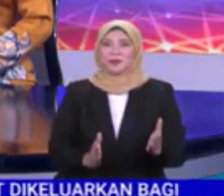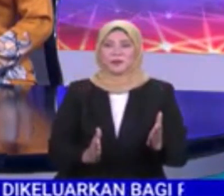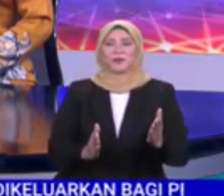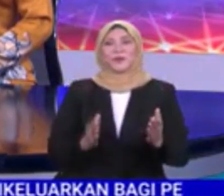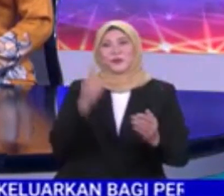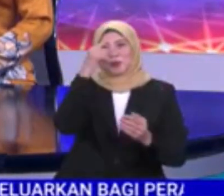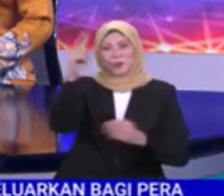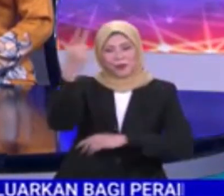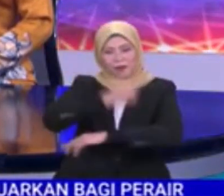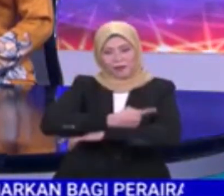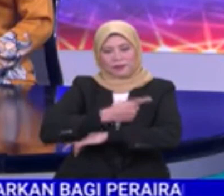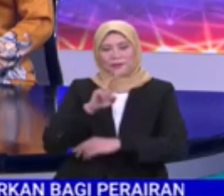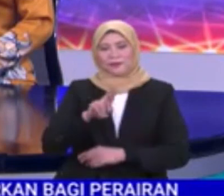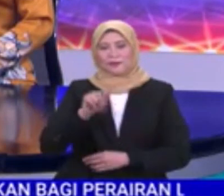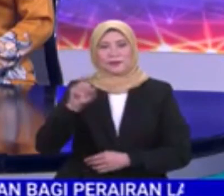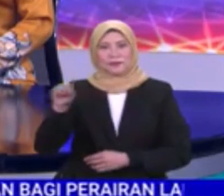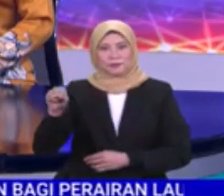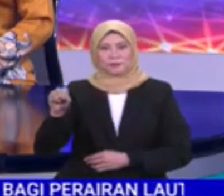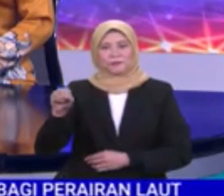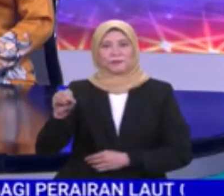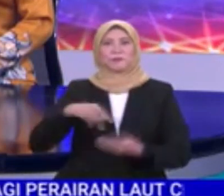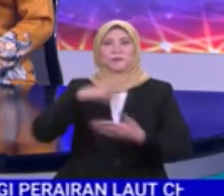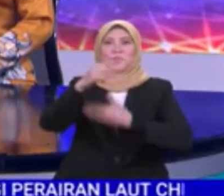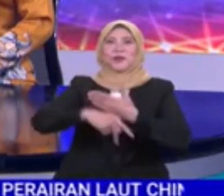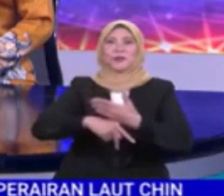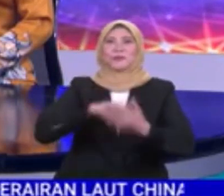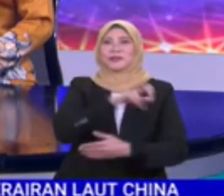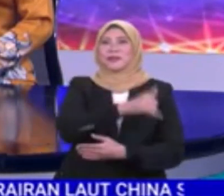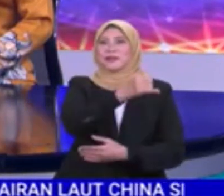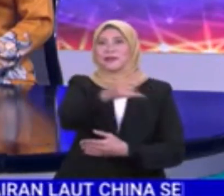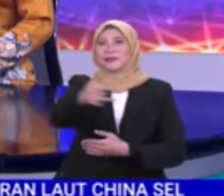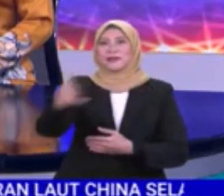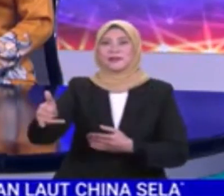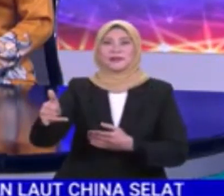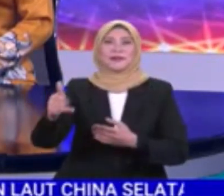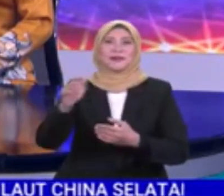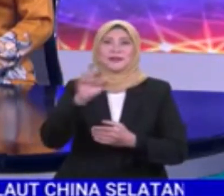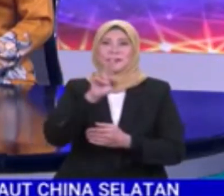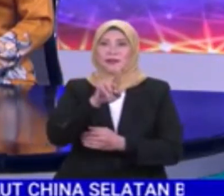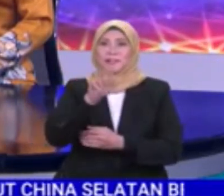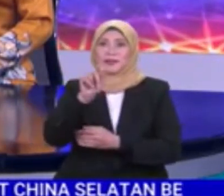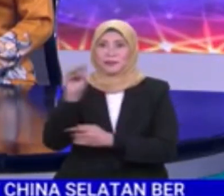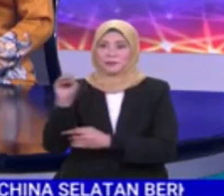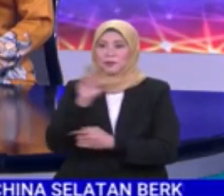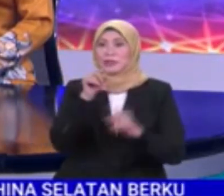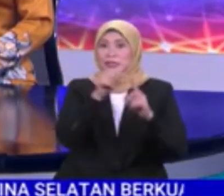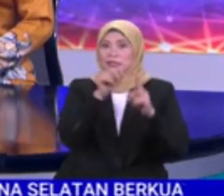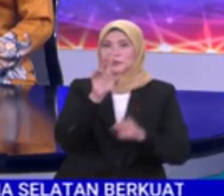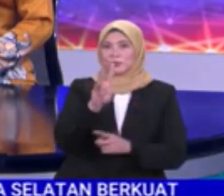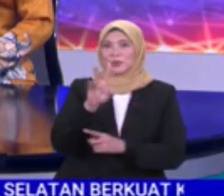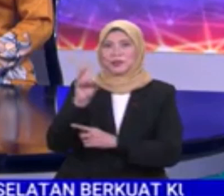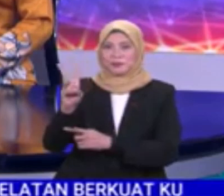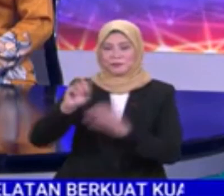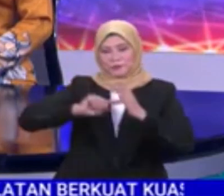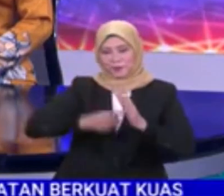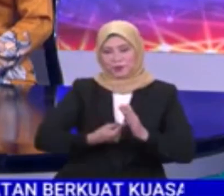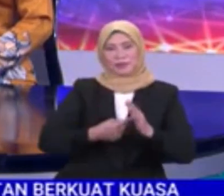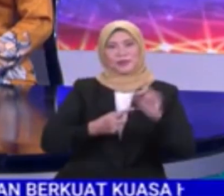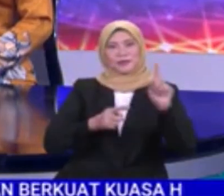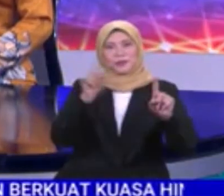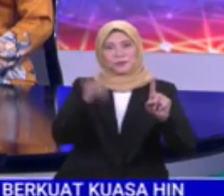Hari RTM di bawah rangkaian Program Jelajah Keluarga Malaysia RTM 76 yang telah bermula sejak 1 April